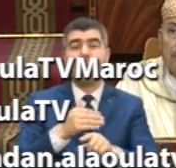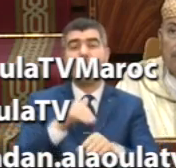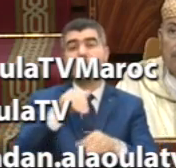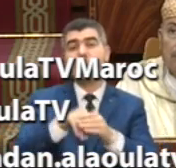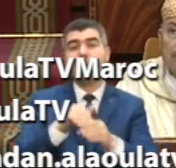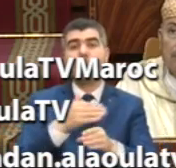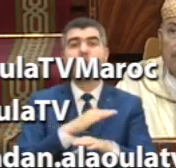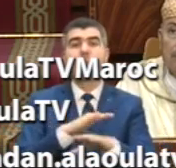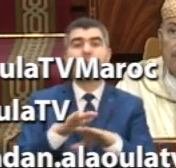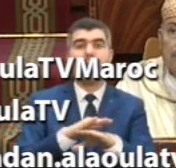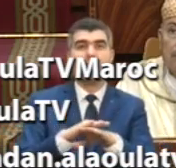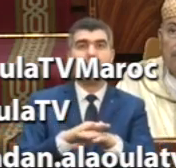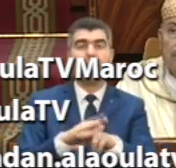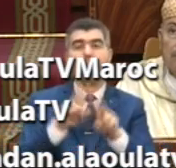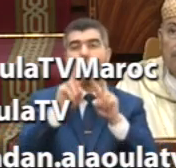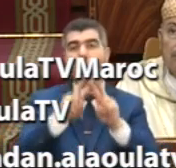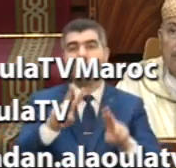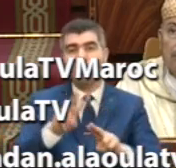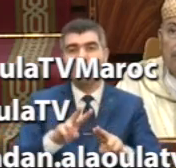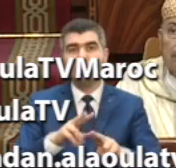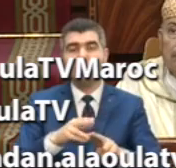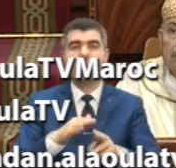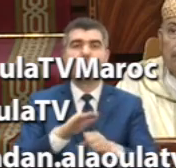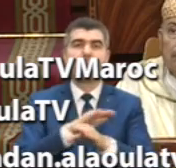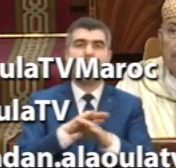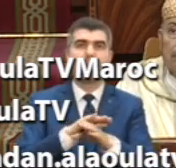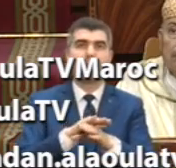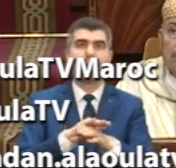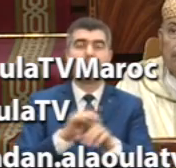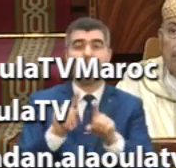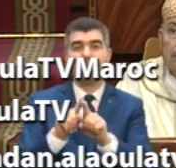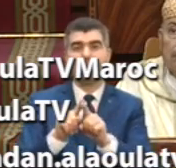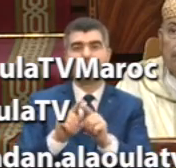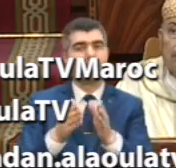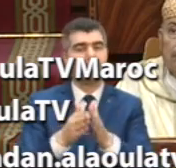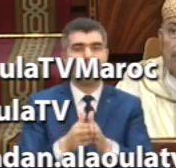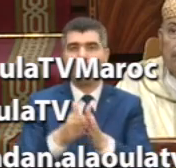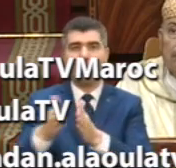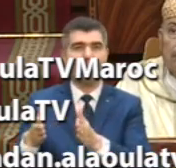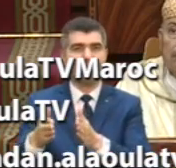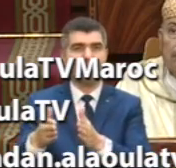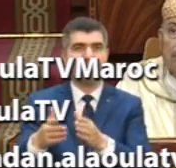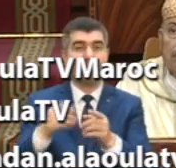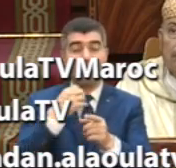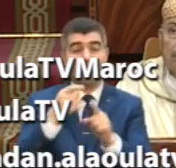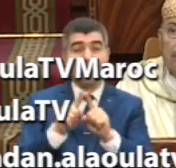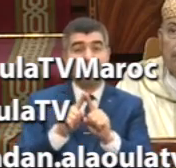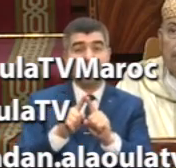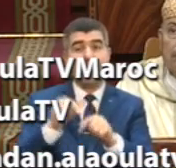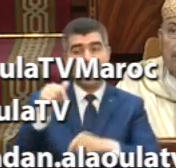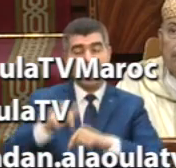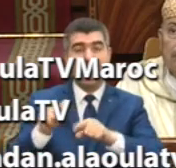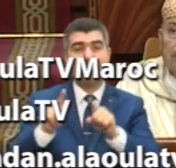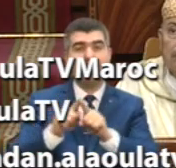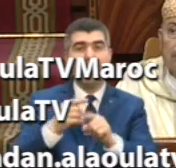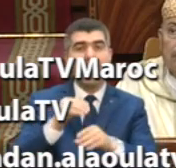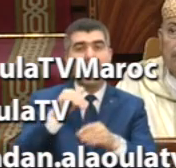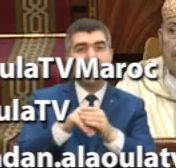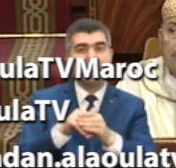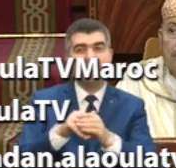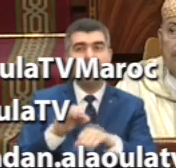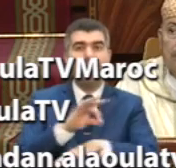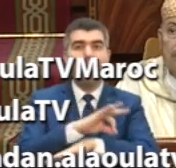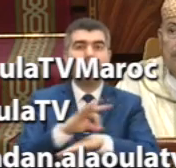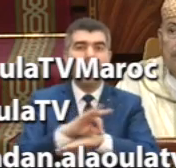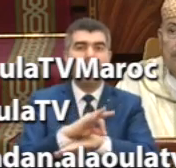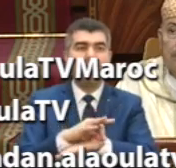سياسي والمفتش العام سياسي، لأن خصنا نعرفوا بأن هناك كفاءات مغربية غير محزبة وهناك كفاءات مغربية